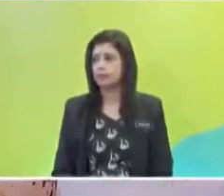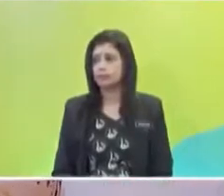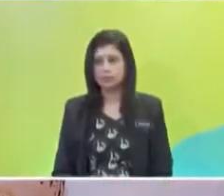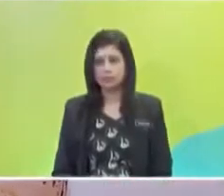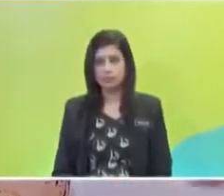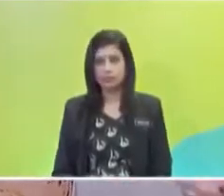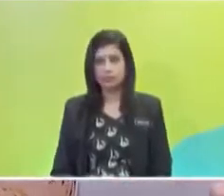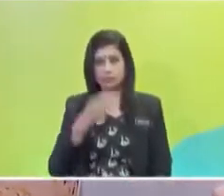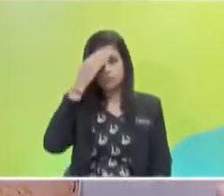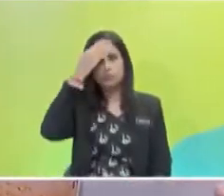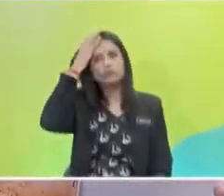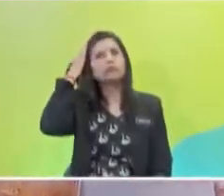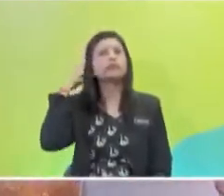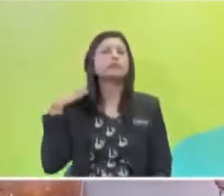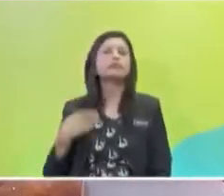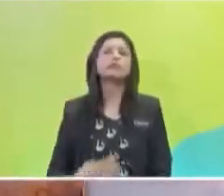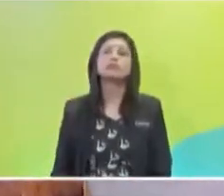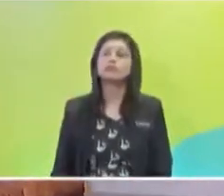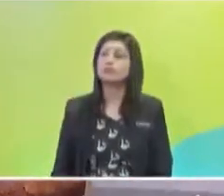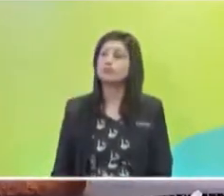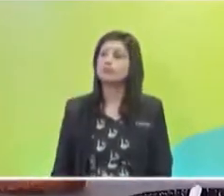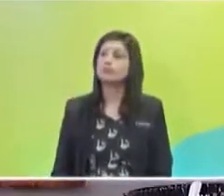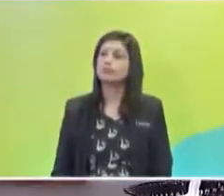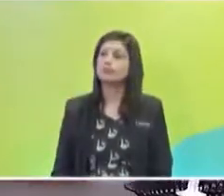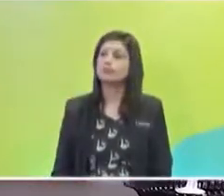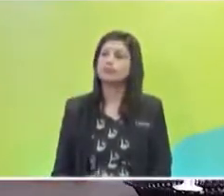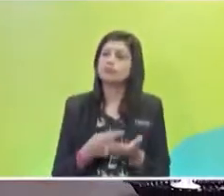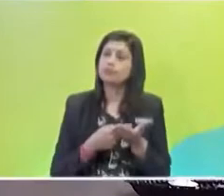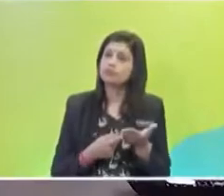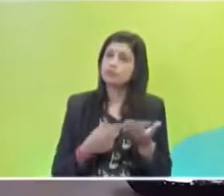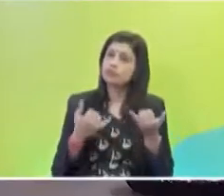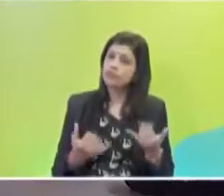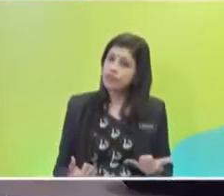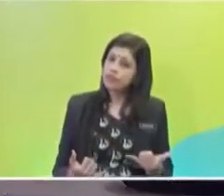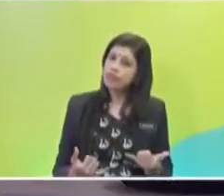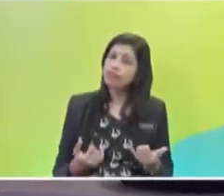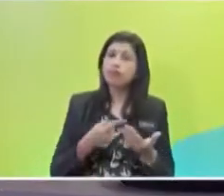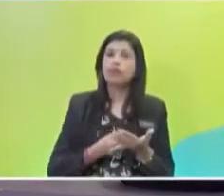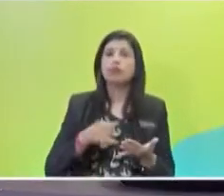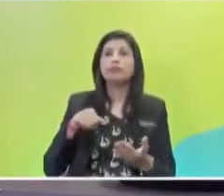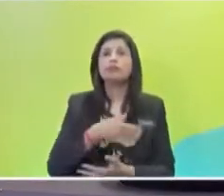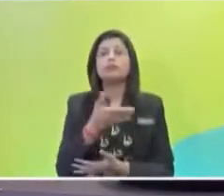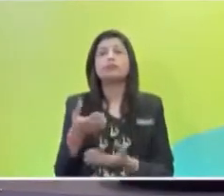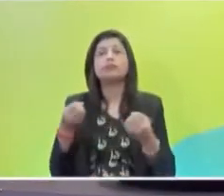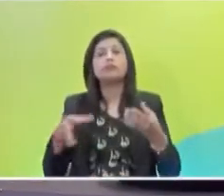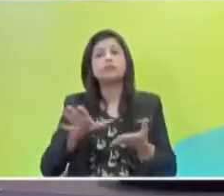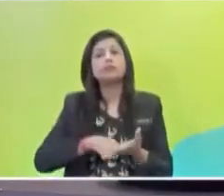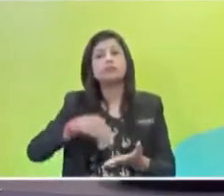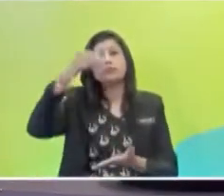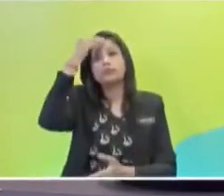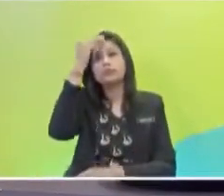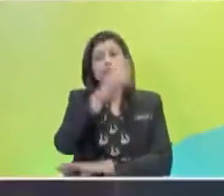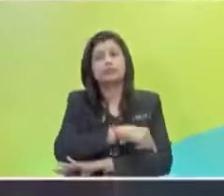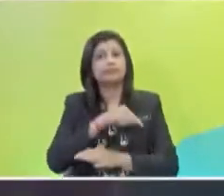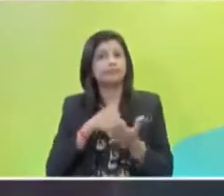cikgu. Apa kesimpulan daripada kelas kita pada hari ini, cikgu? Baiklah, sementara Abang Din cuba